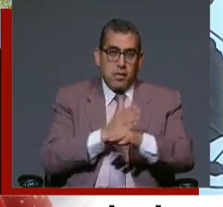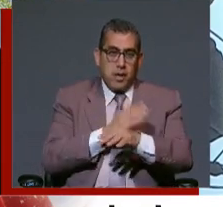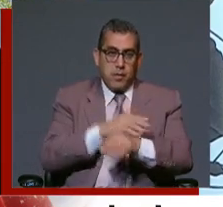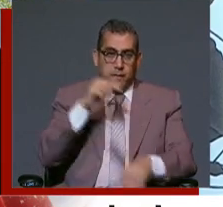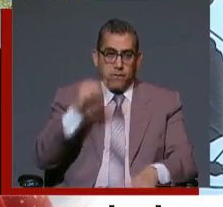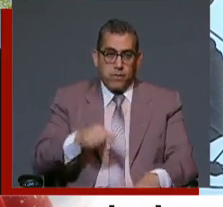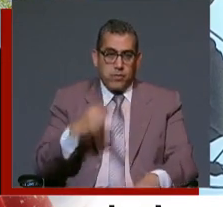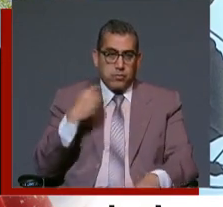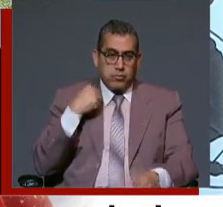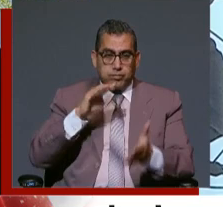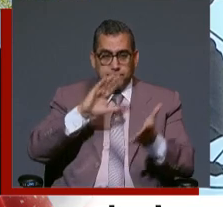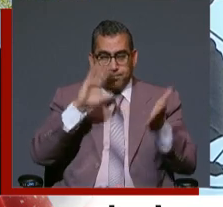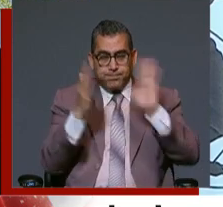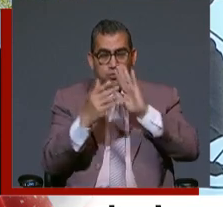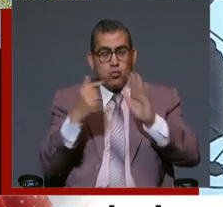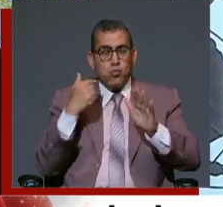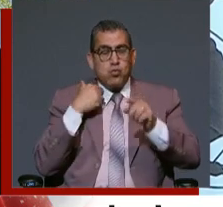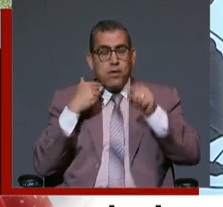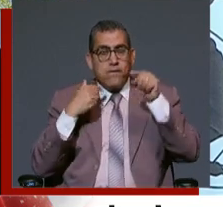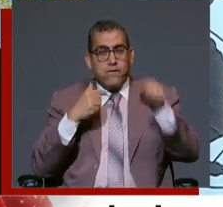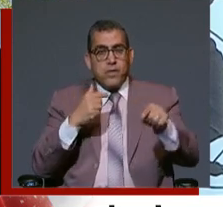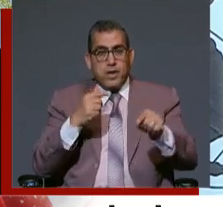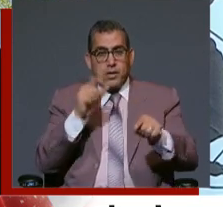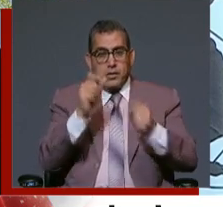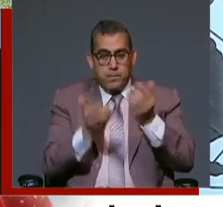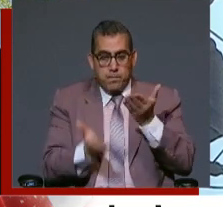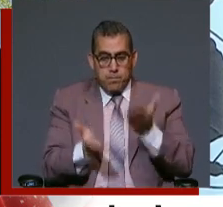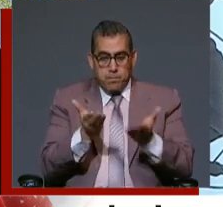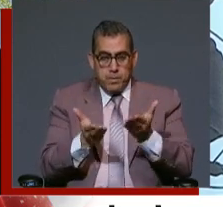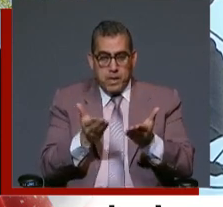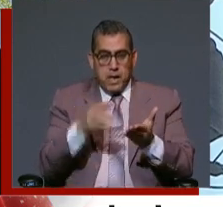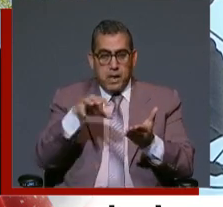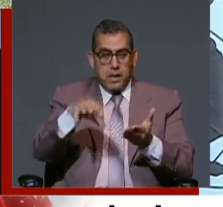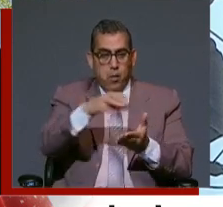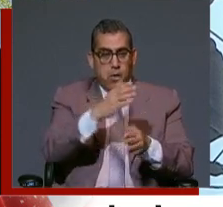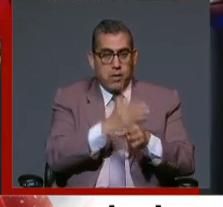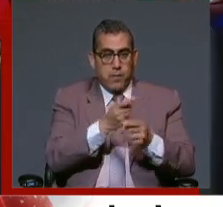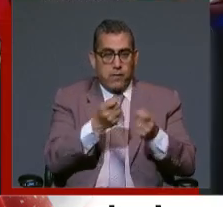وما له من انعكاسات سلبية على الموازنات المالية لتلك الدول.